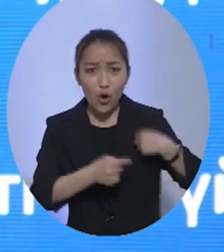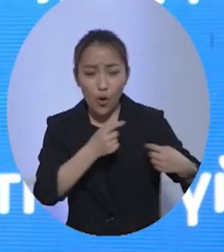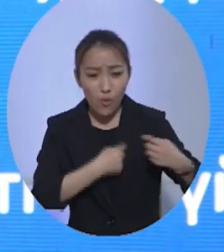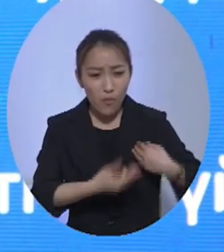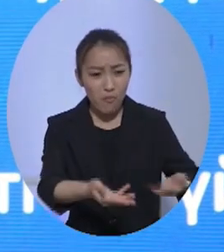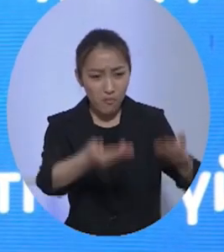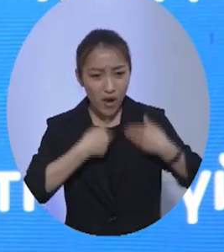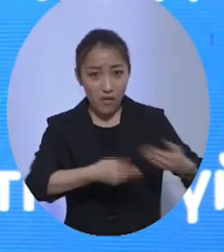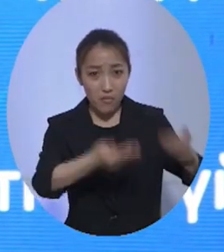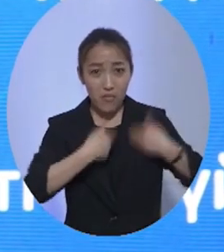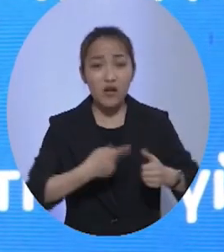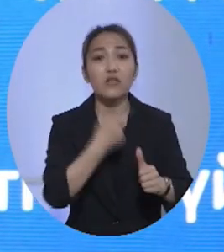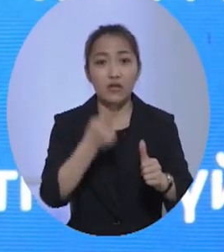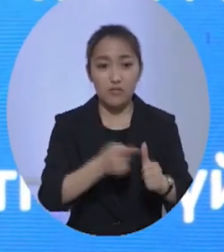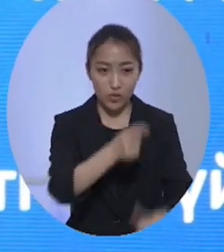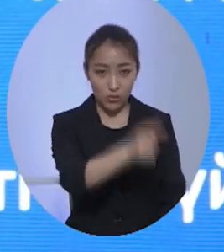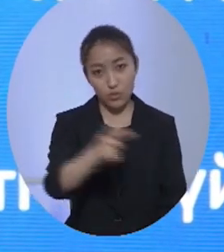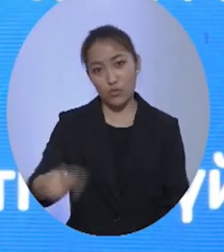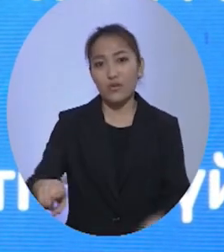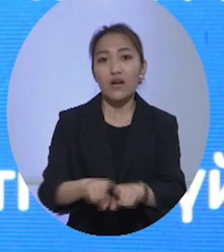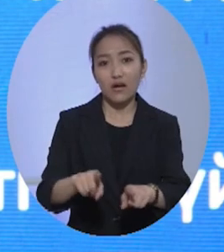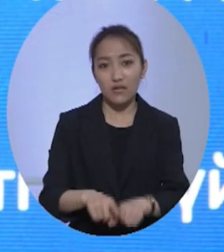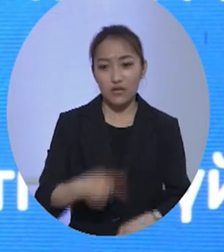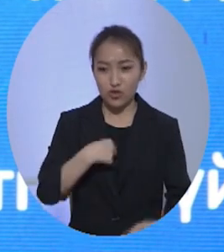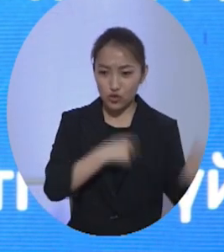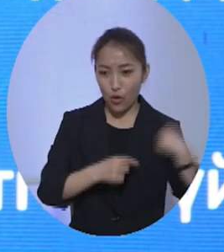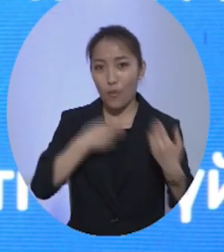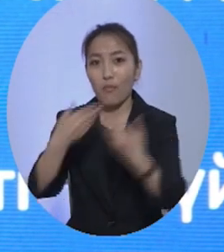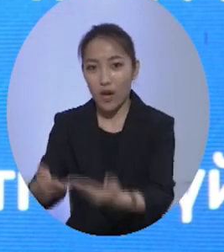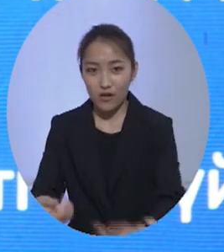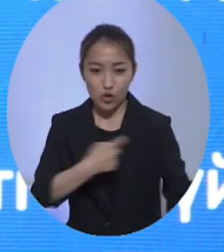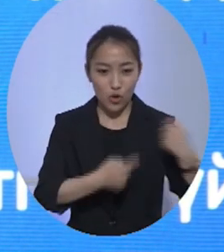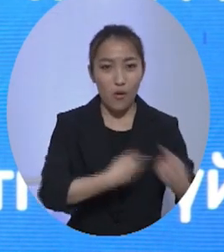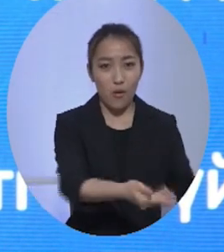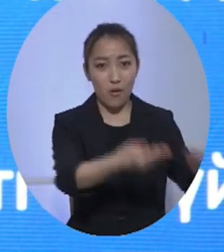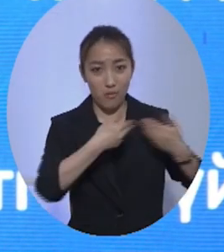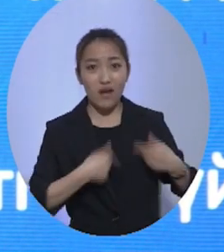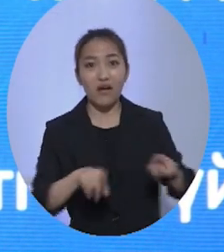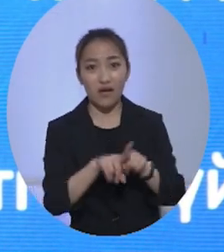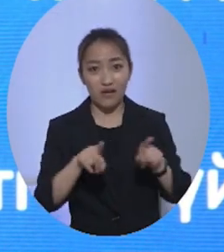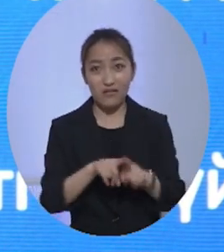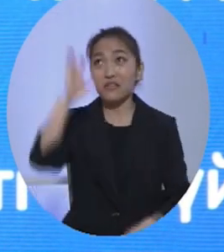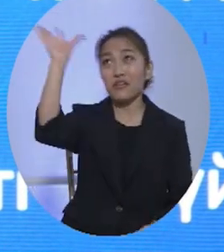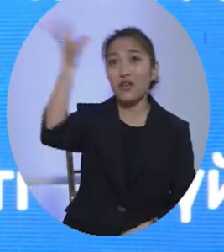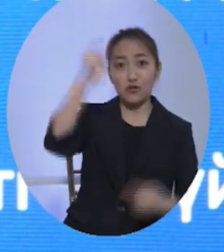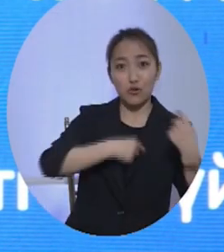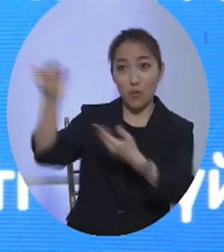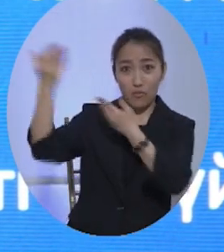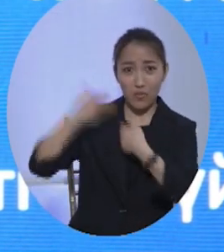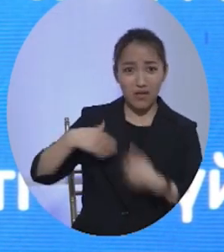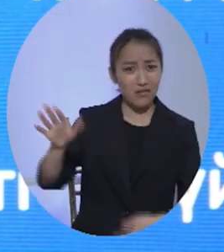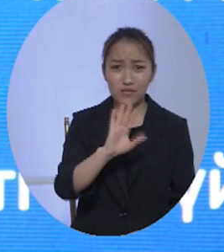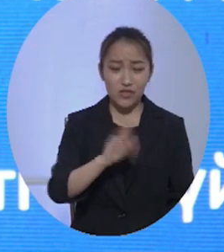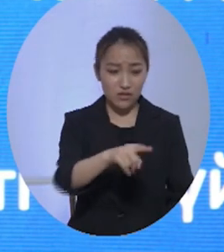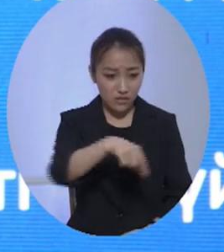гэхээр хүн л авчираад байгаа шүү. Бид нэг нэгэндээ л авчирж байгаа байхгүй юу? Түүнээс биш тэнгэрээс ч юм уу өөр газраас биш. Бидний өөрсдийн